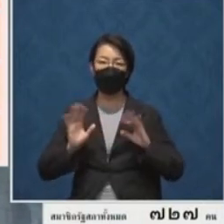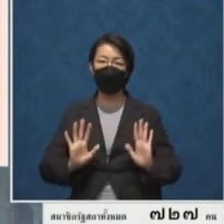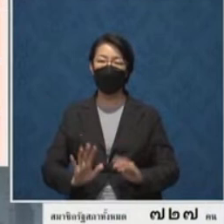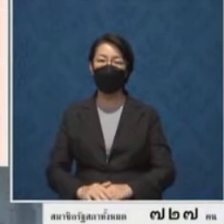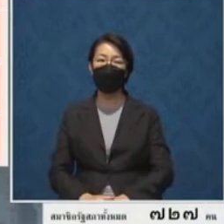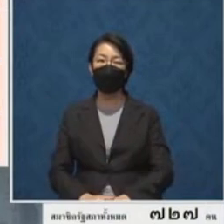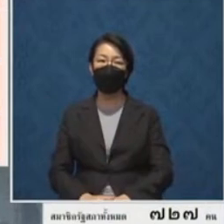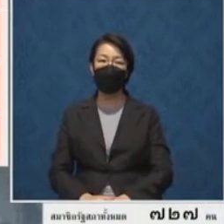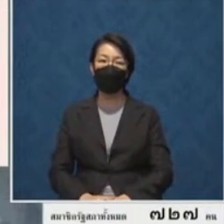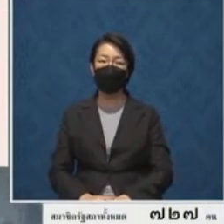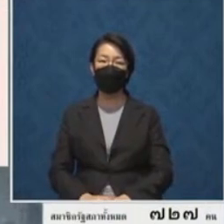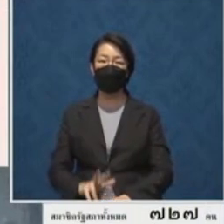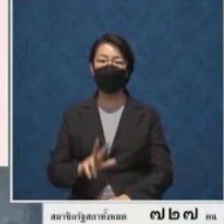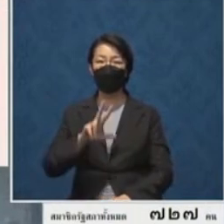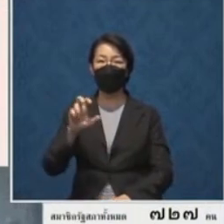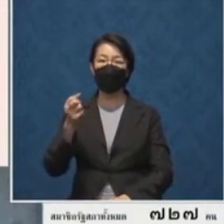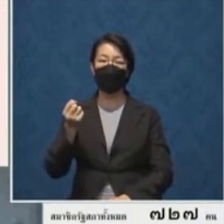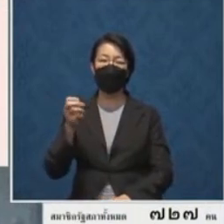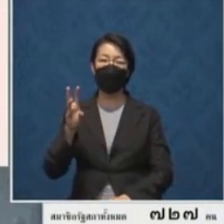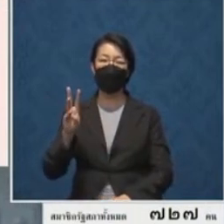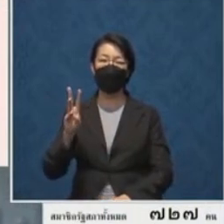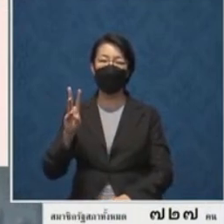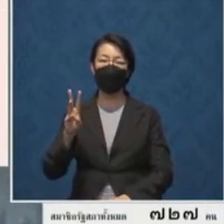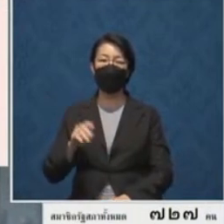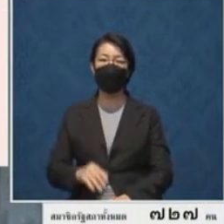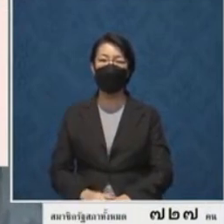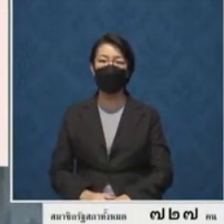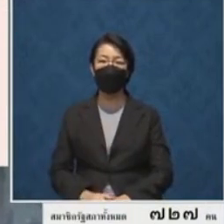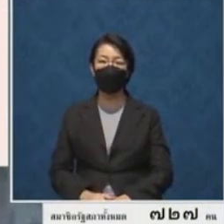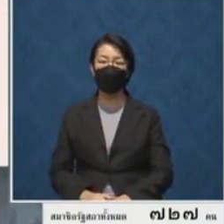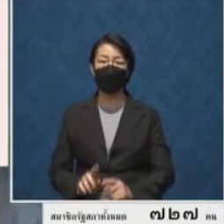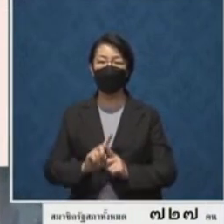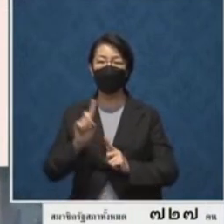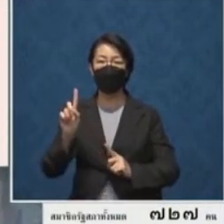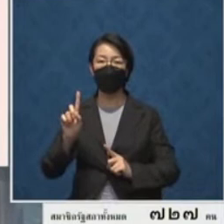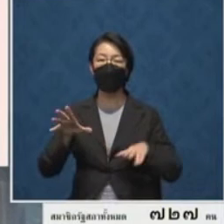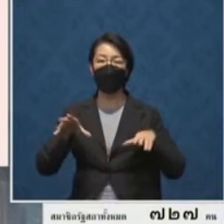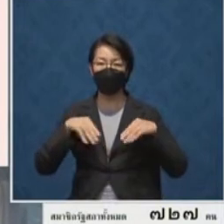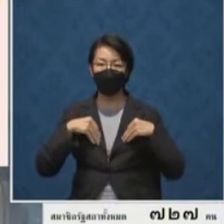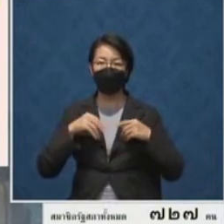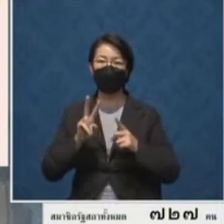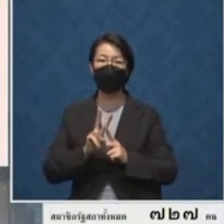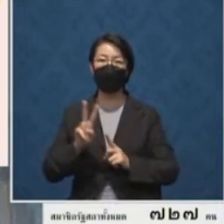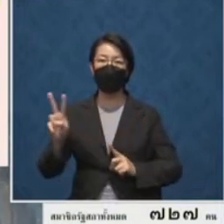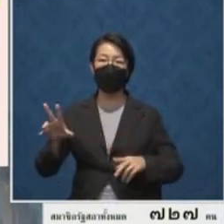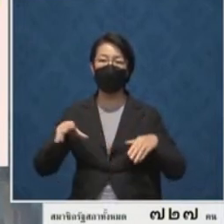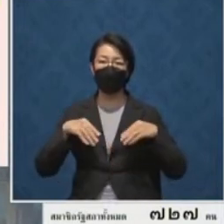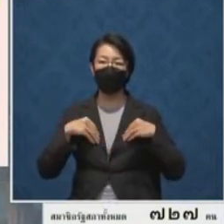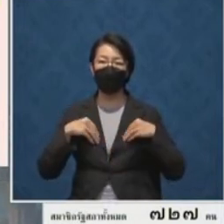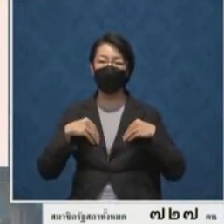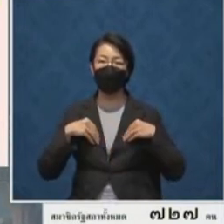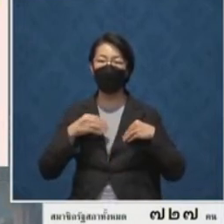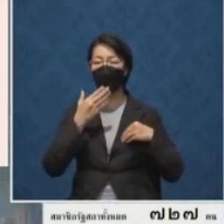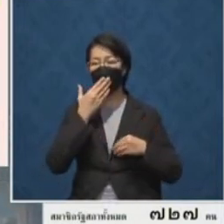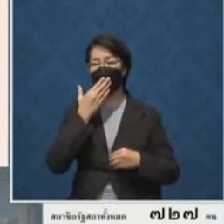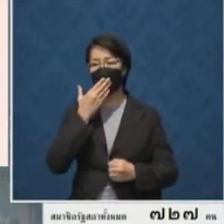316นายปานเทพกล้านรงค์ลาน 1รับหลักการ2งดออกเสียง3